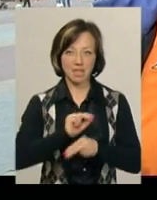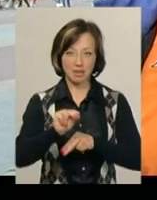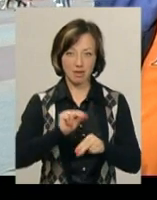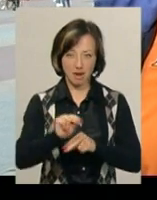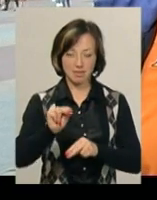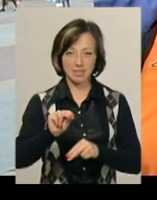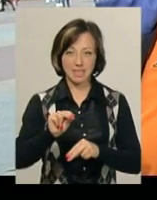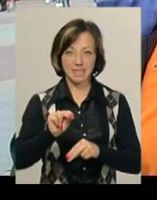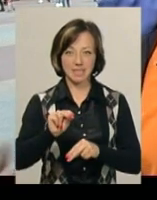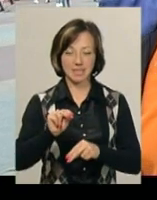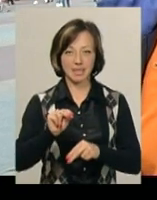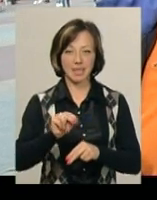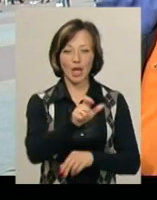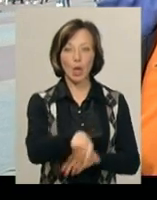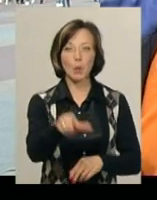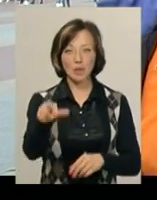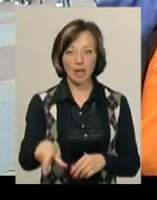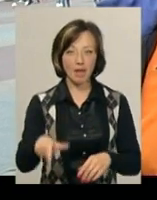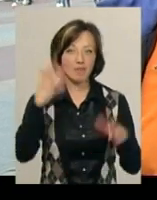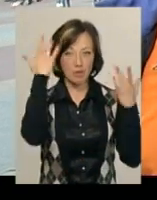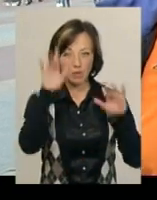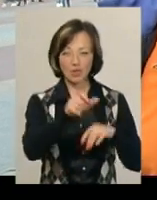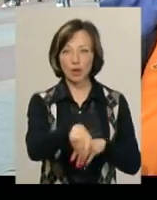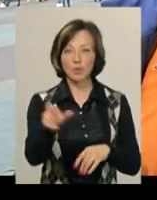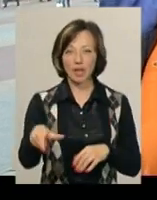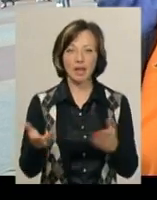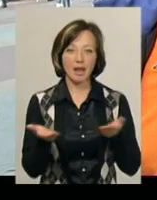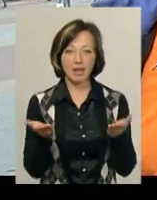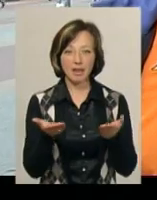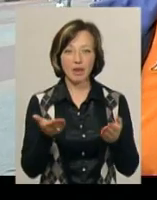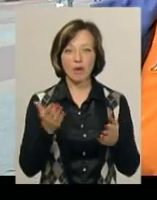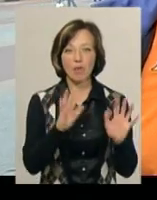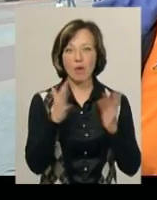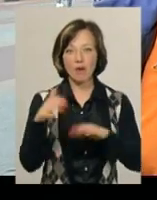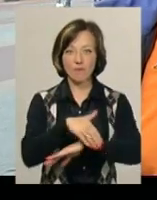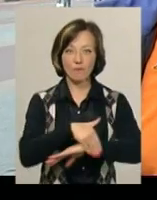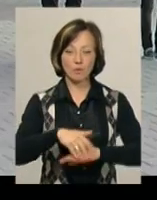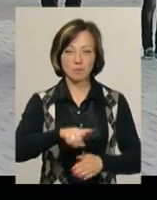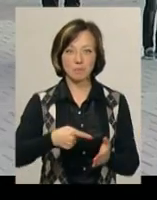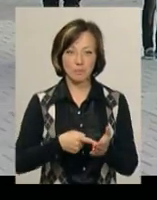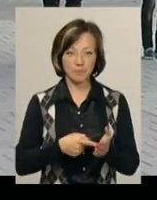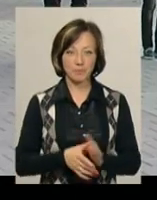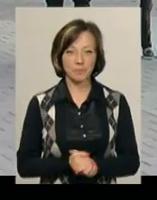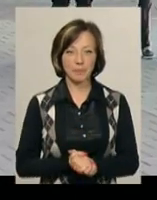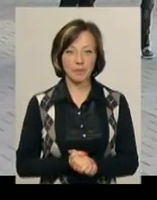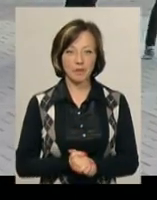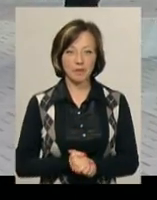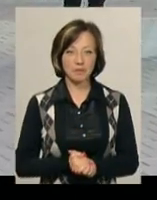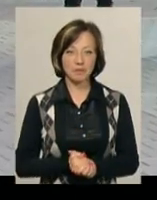навчання людей, випадкових людей, які, власне, прогулюються вулицею Проскурівська. Так,